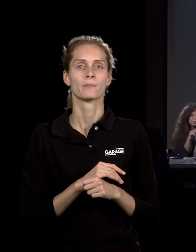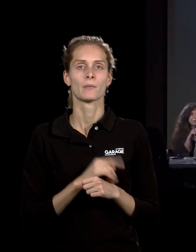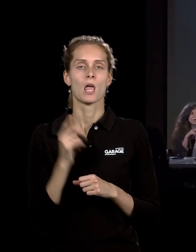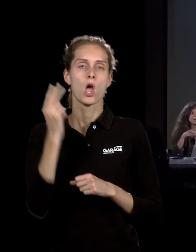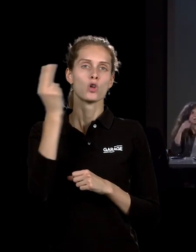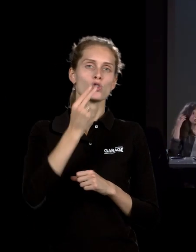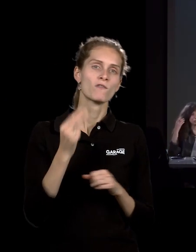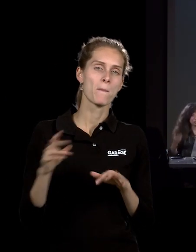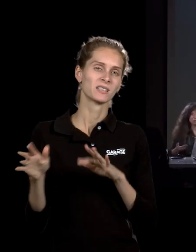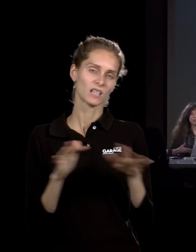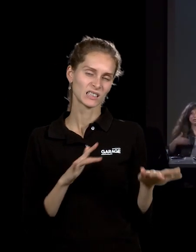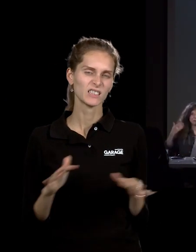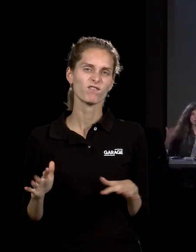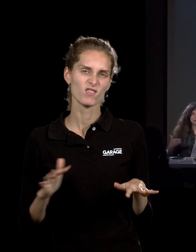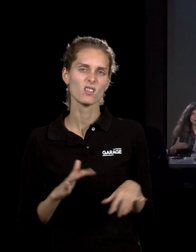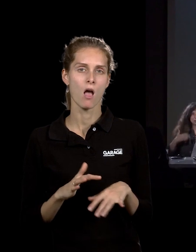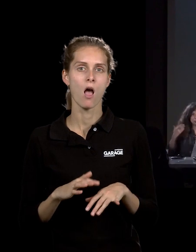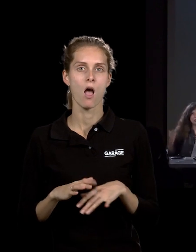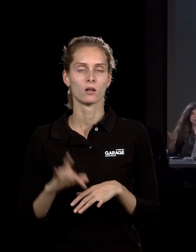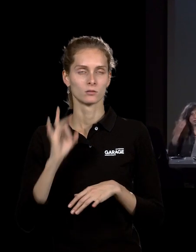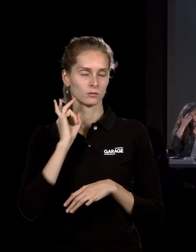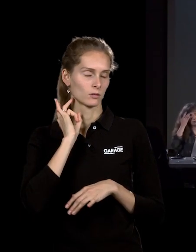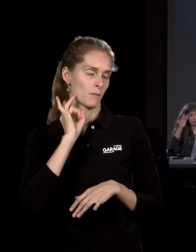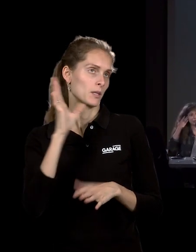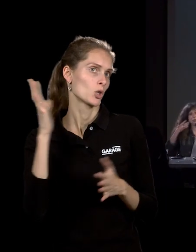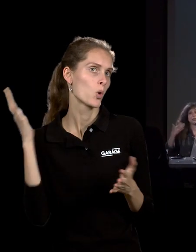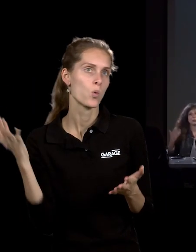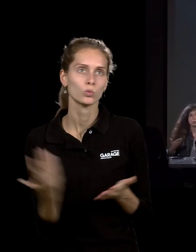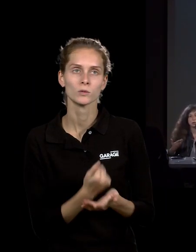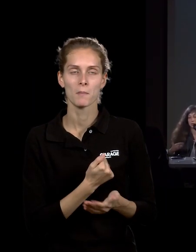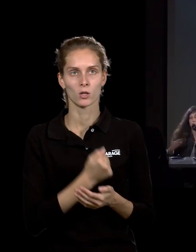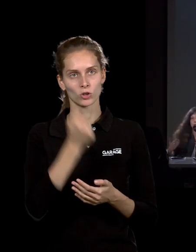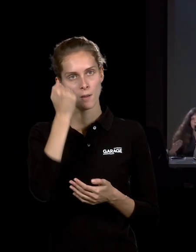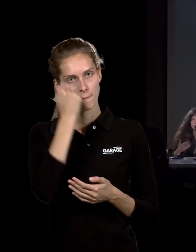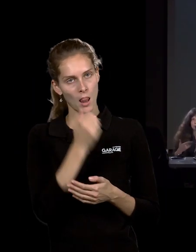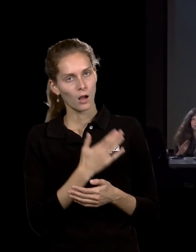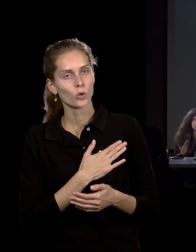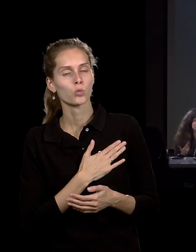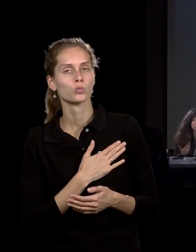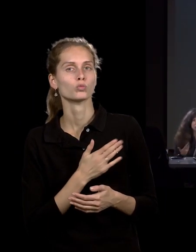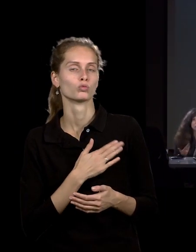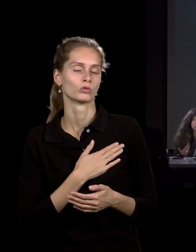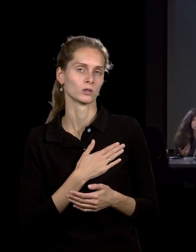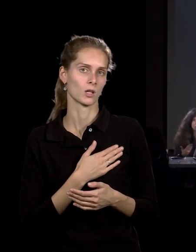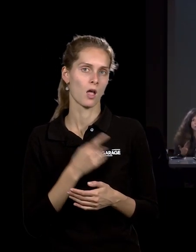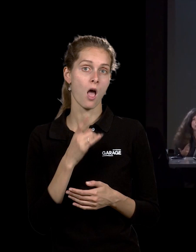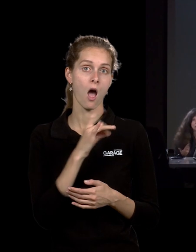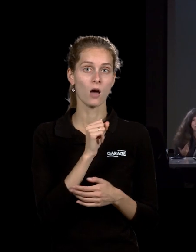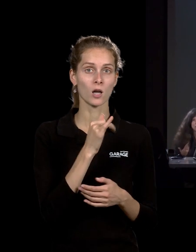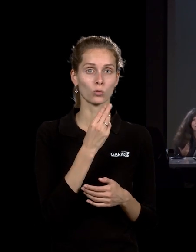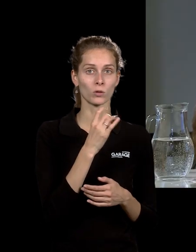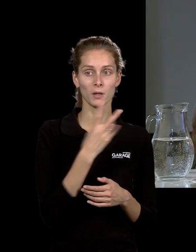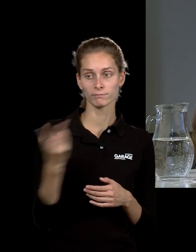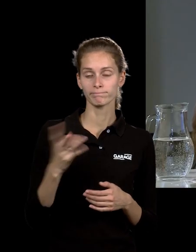живопись действия. Знаменитый, признанный, успешный, благодушный, с которым Раушенберг был знаком, они